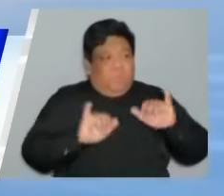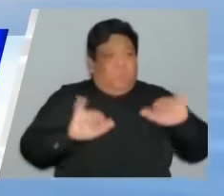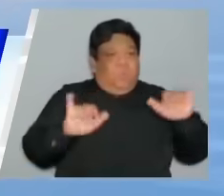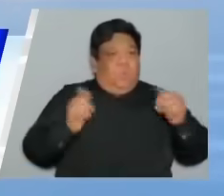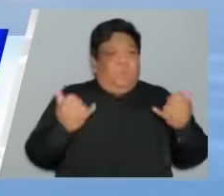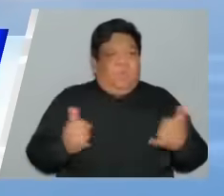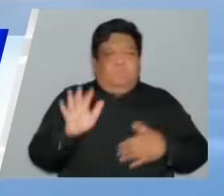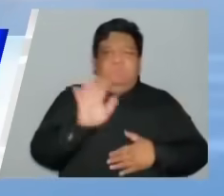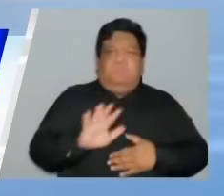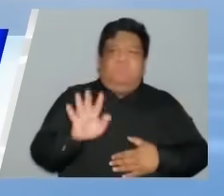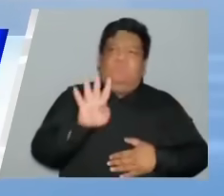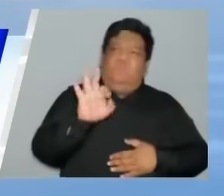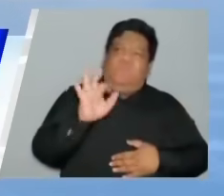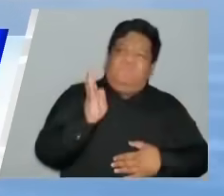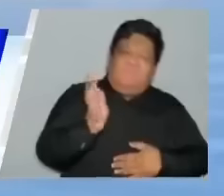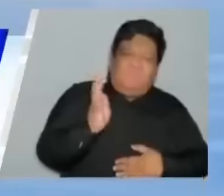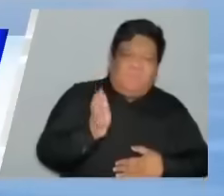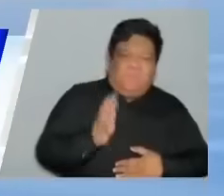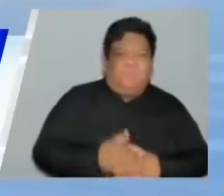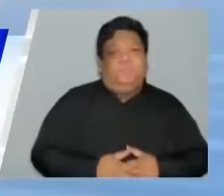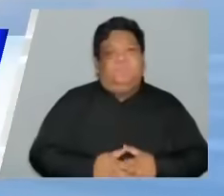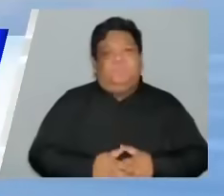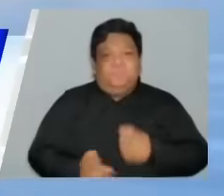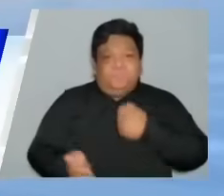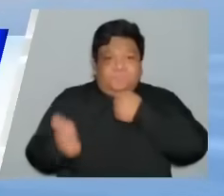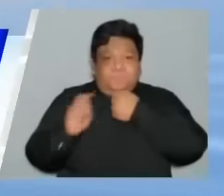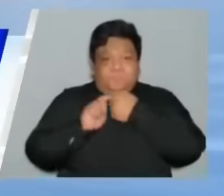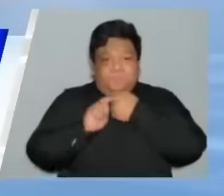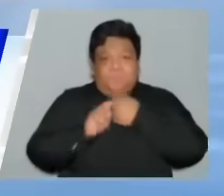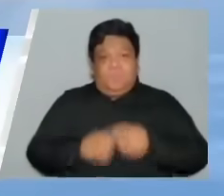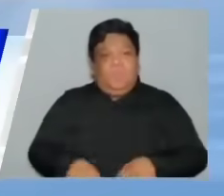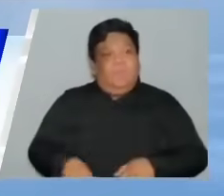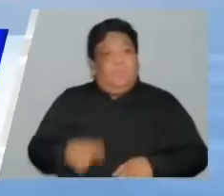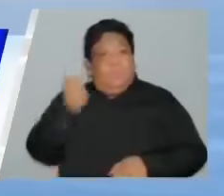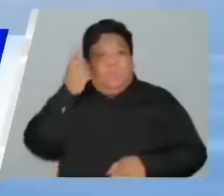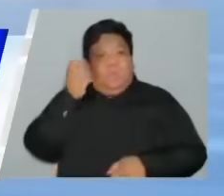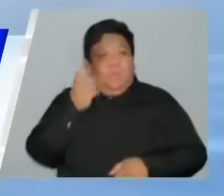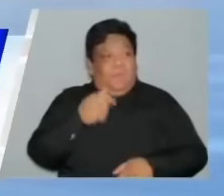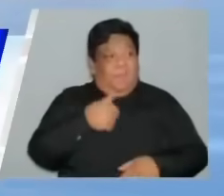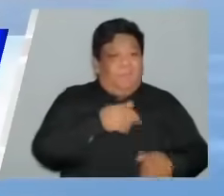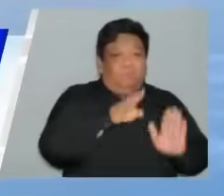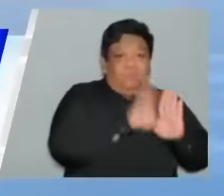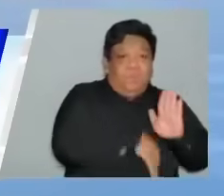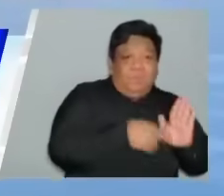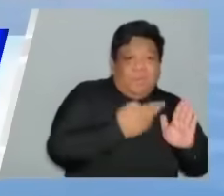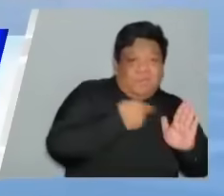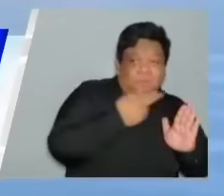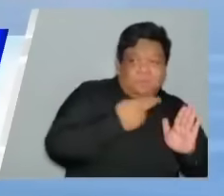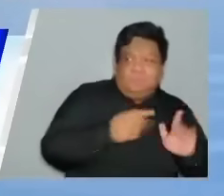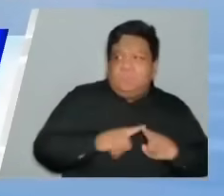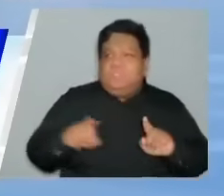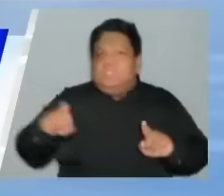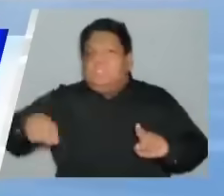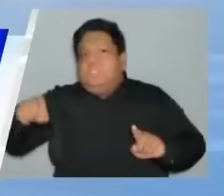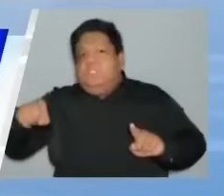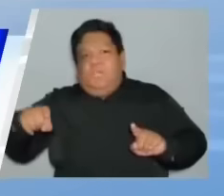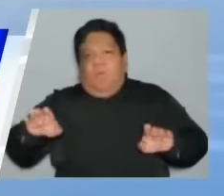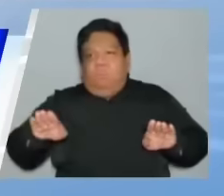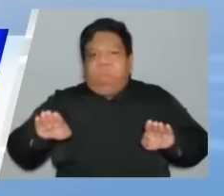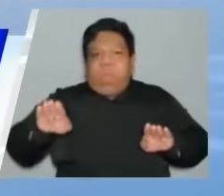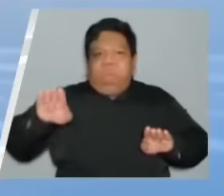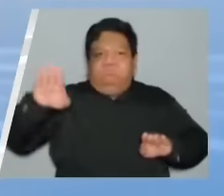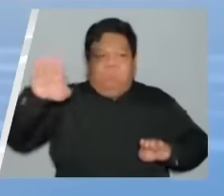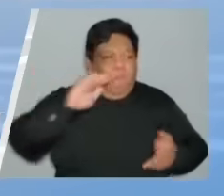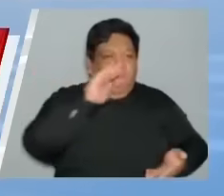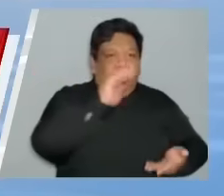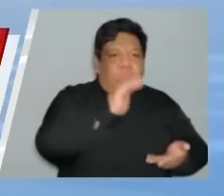49.50. Ang problema, hindi makaagapay ang supply ng murang bigas sa demand tulad sa Commonwealth market. Sold out na po kasi mas